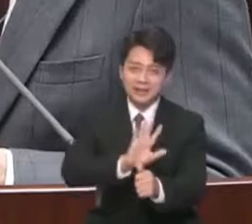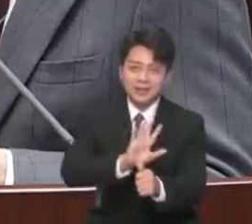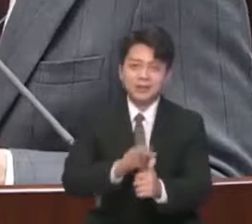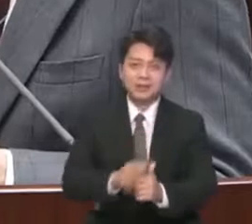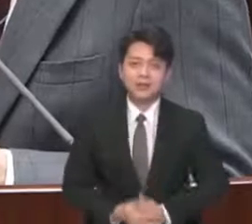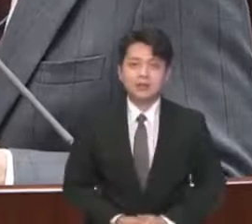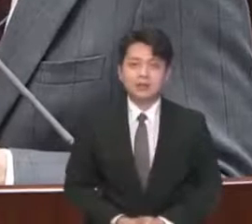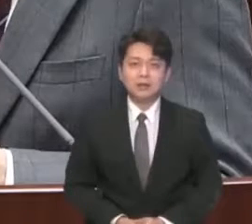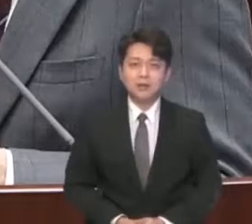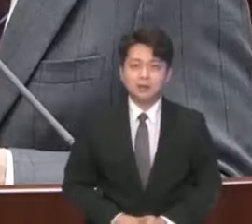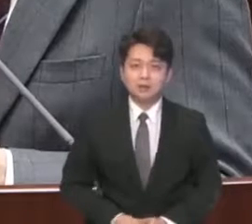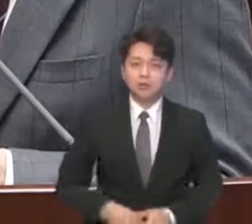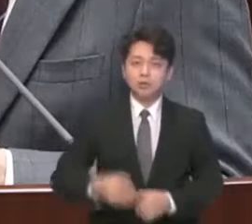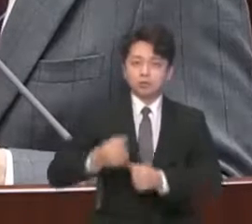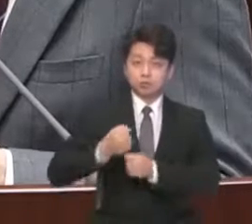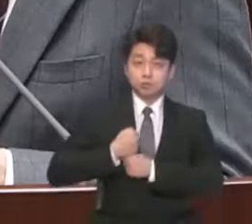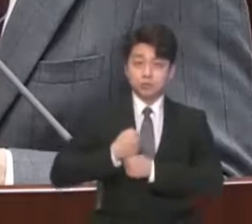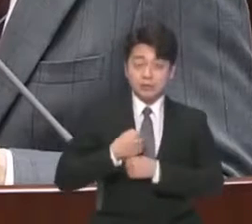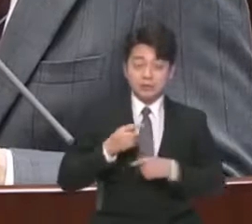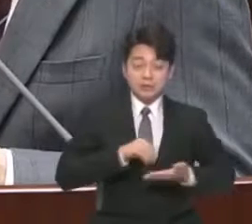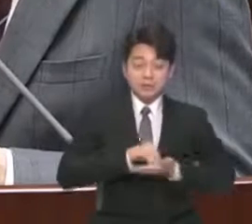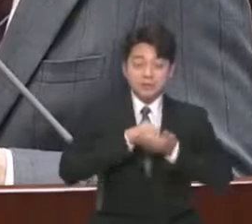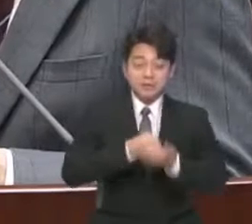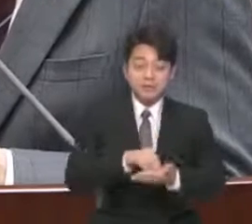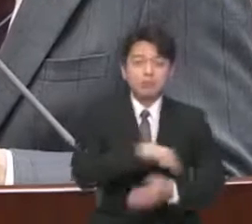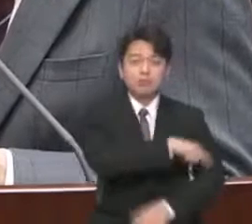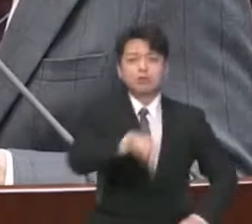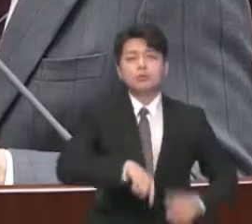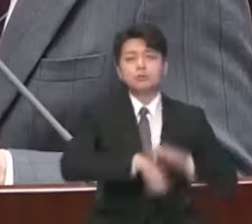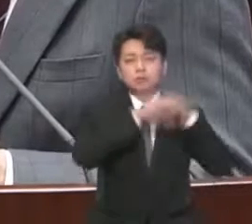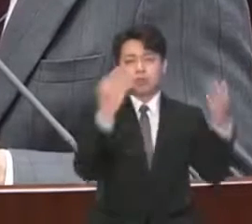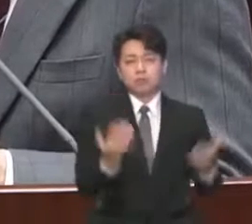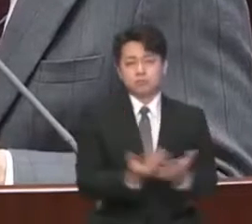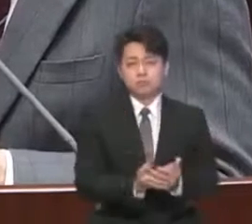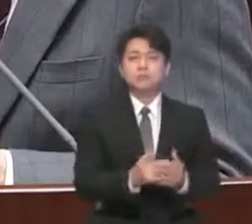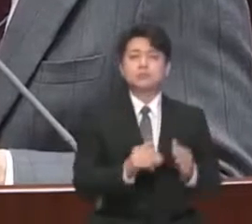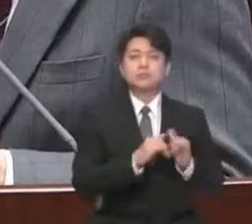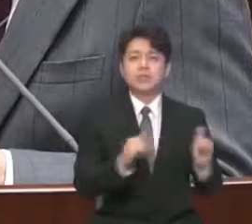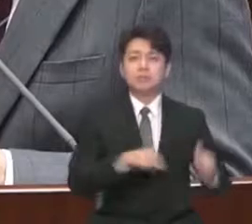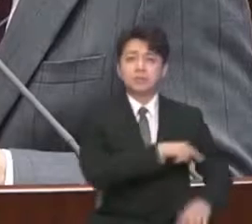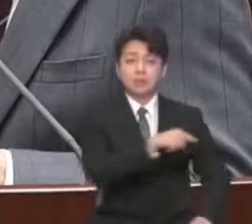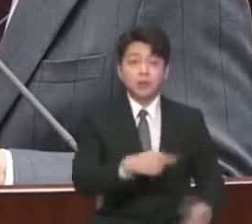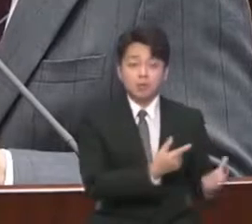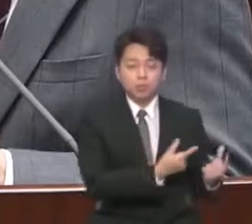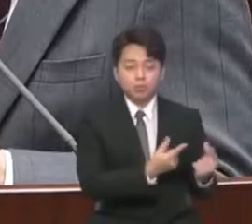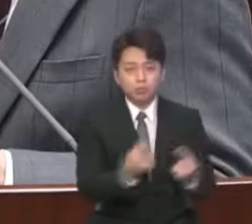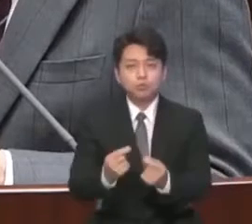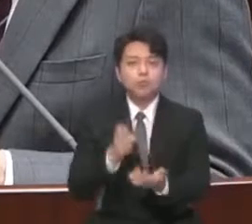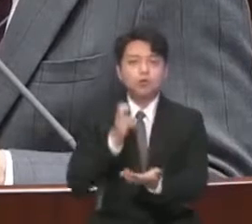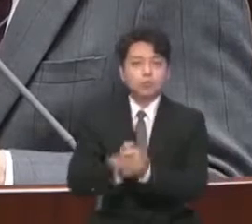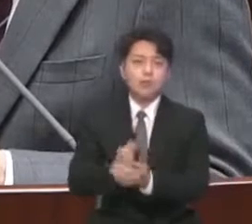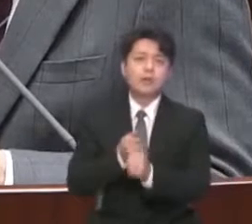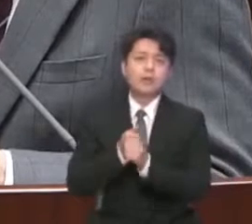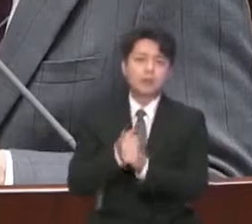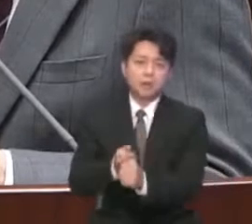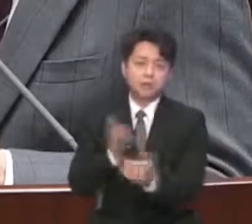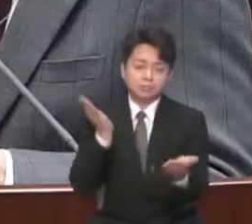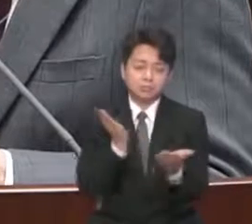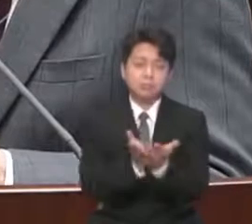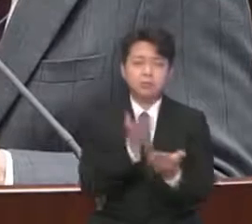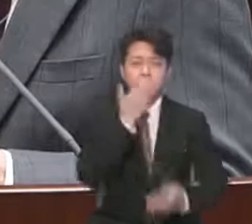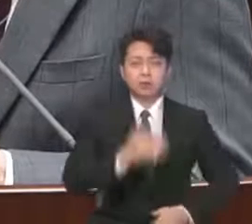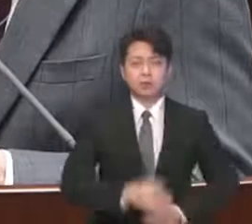들어와서 국가에 헌신하고 있는 의무 복무를 하는 전 장병들한테 공통적으로 적용되는 그런